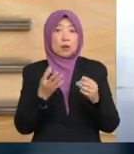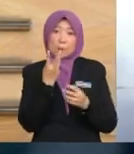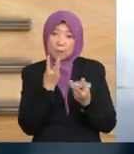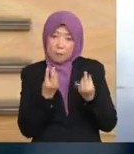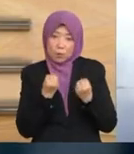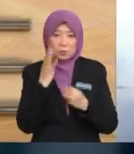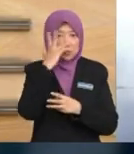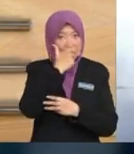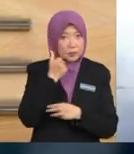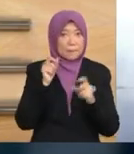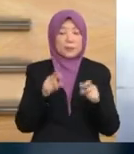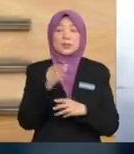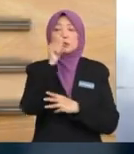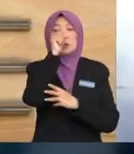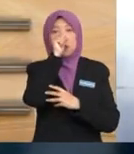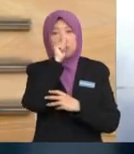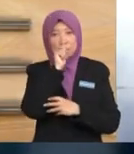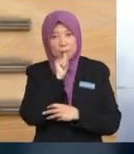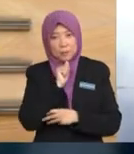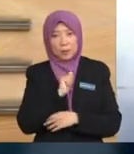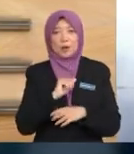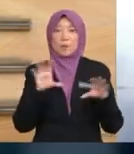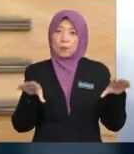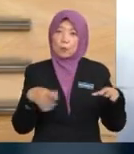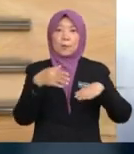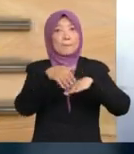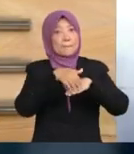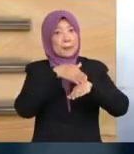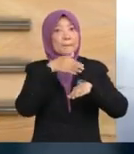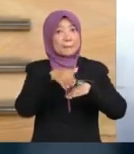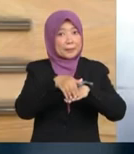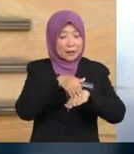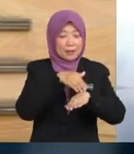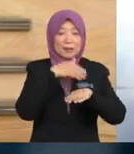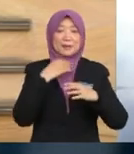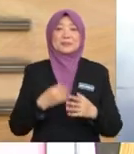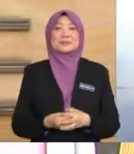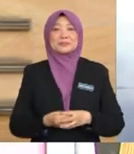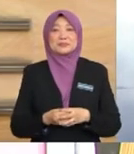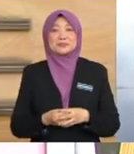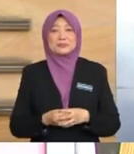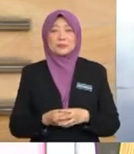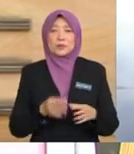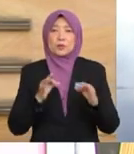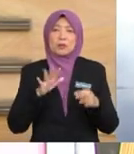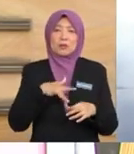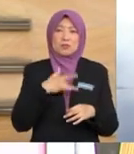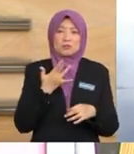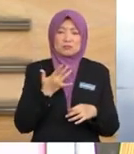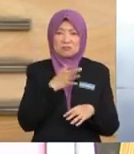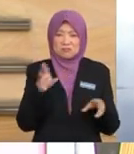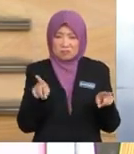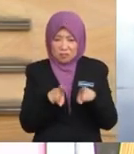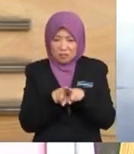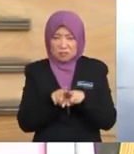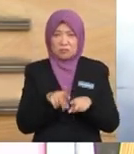Dan bersabar. Tak tahulah apa rupa bentuk kek saya. Maafkanlah cikgu. Kalau kan, Dina. Aha. Kalau kita rasa macam tak sama pula kek kita